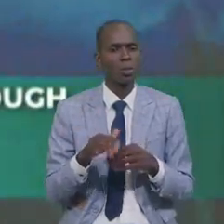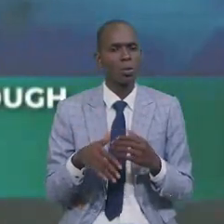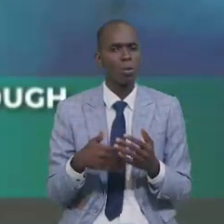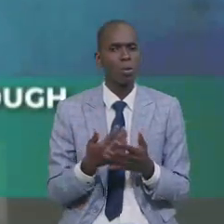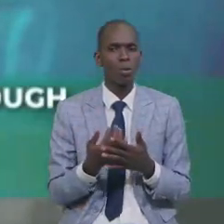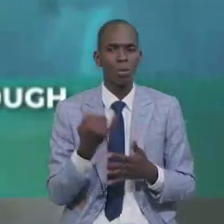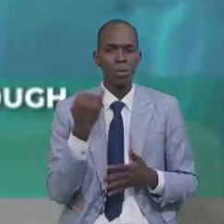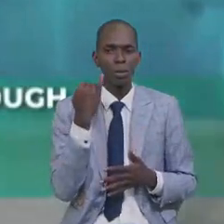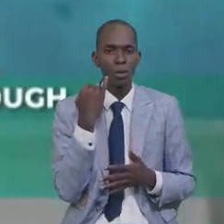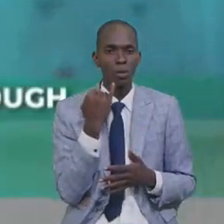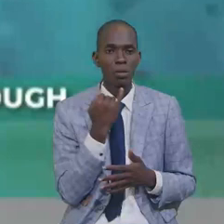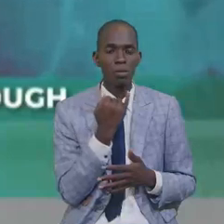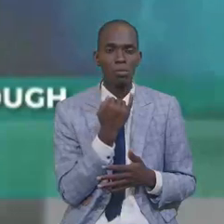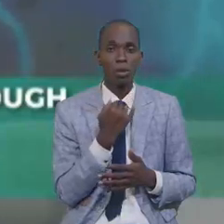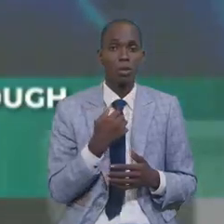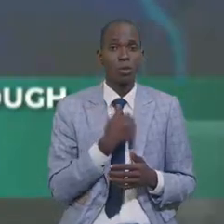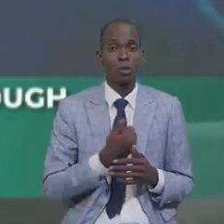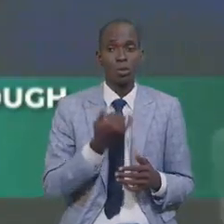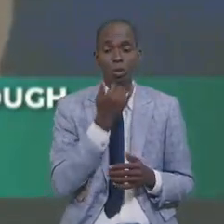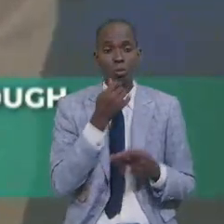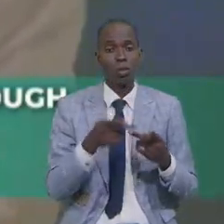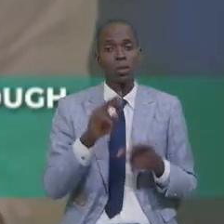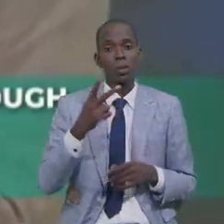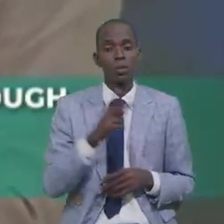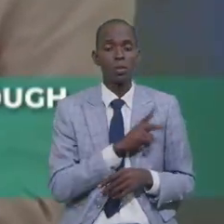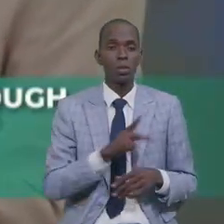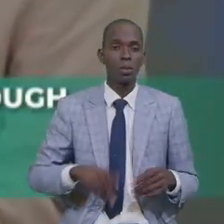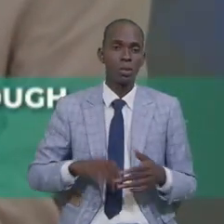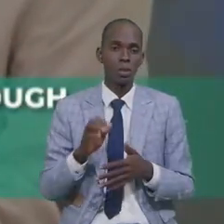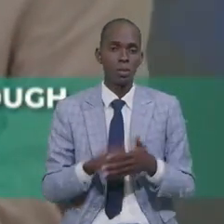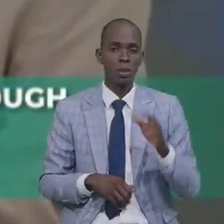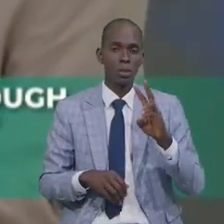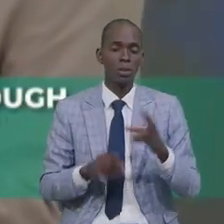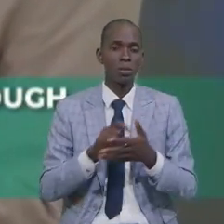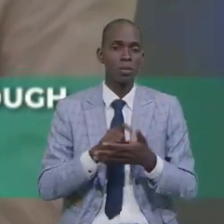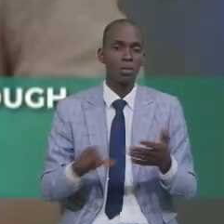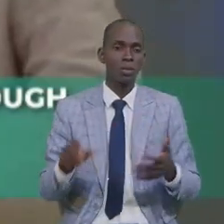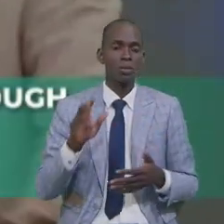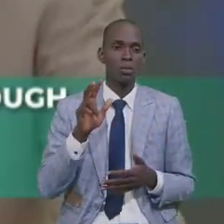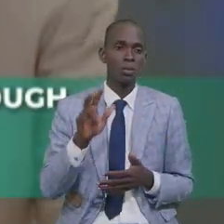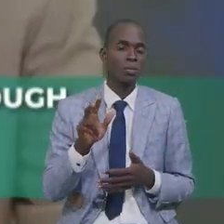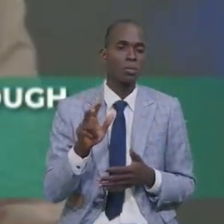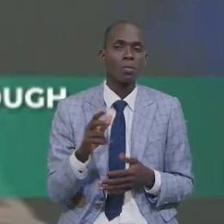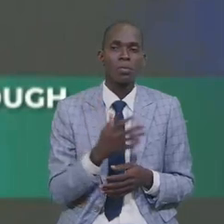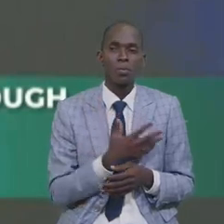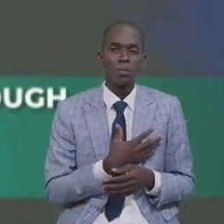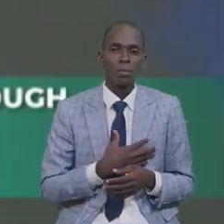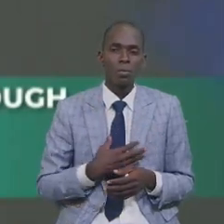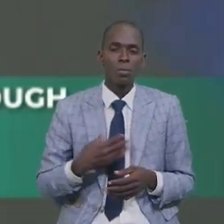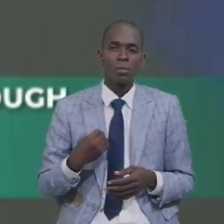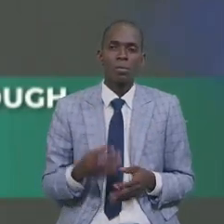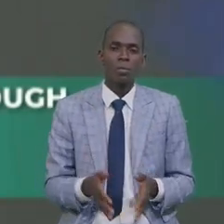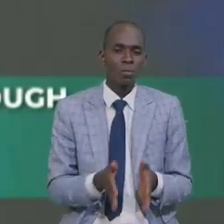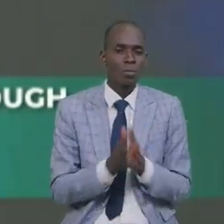3. Et l'un d'eux dit, consent à venir avec tes serviteurs. Il répondit, j'irai. Et si cette conviction n'était pas là, s'ils étaient allés sans